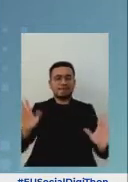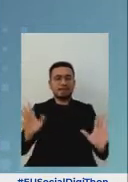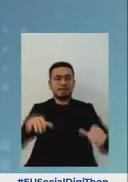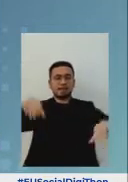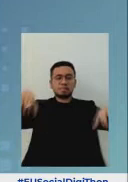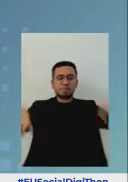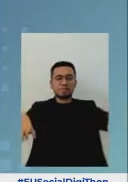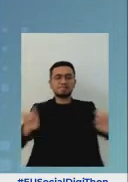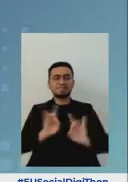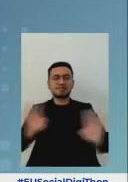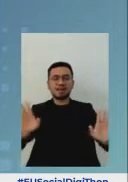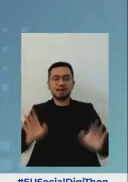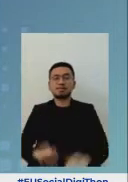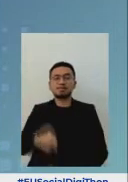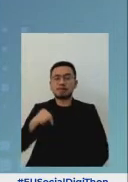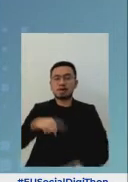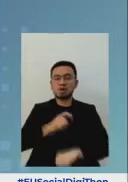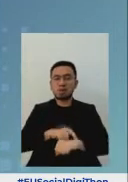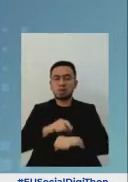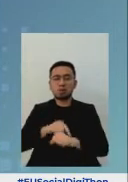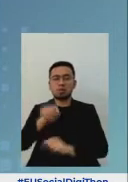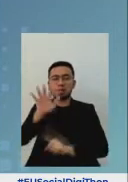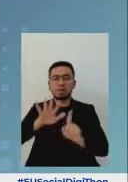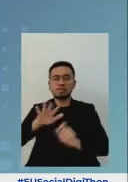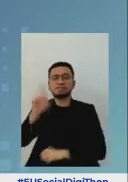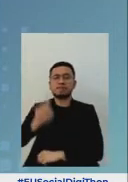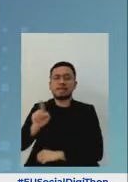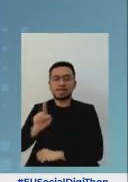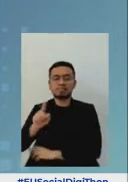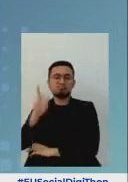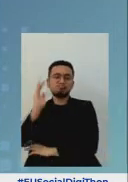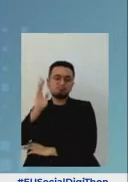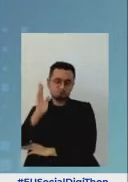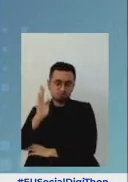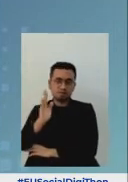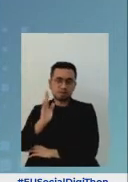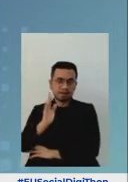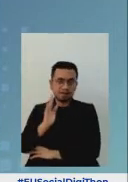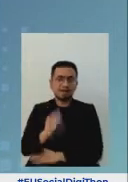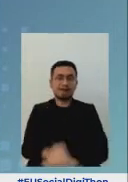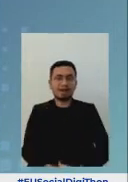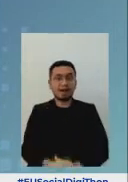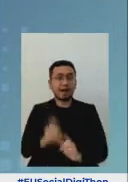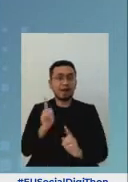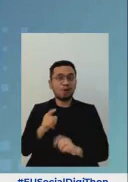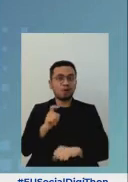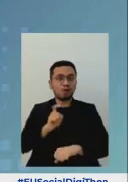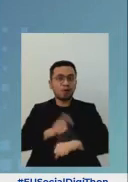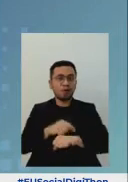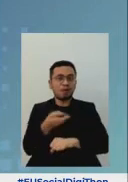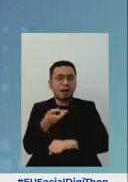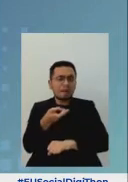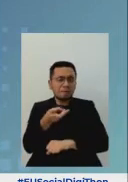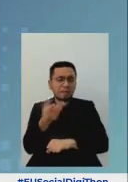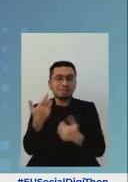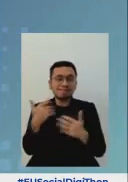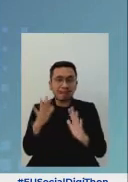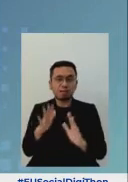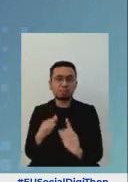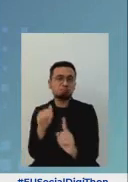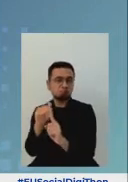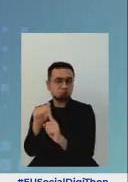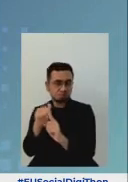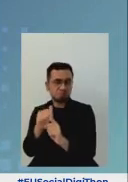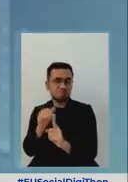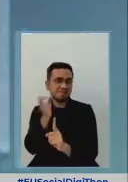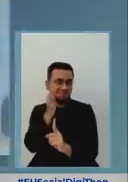kesempatan presentasinya 15 menit, izinkan saya nanti untuk mencolek Mbak Nina ketika waktu hampir habis. Waktu dan tempat dipersilahkan